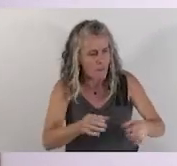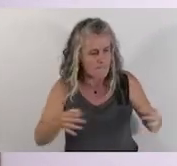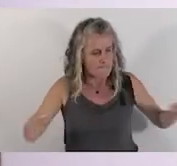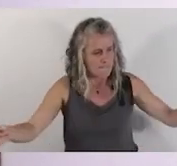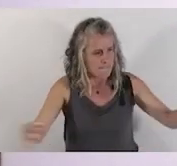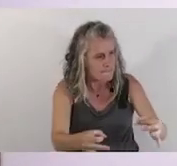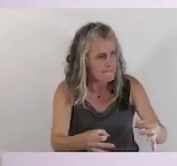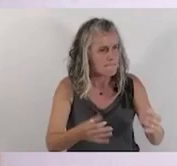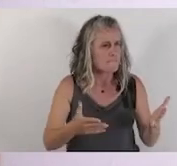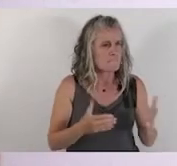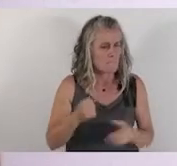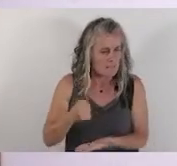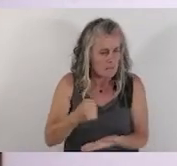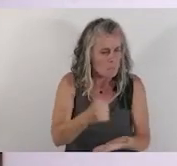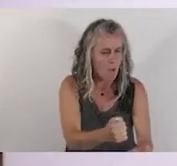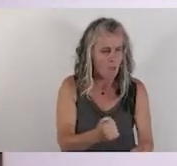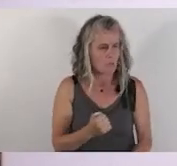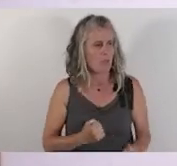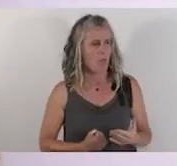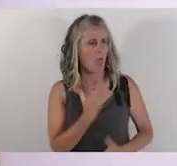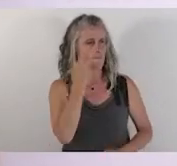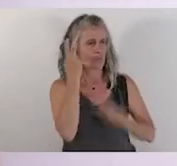visuels. Il s'agit